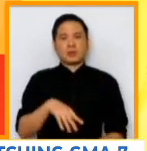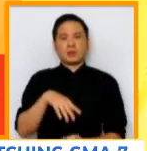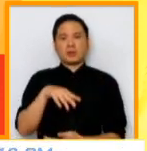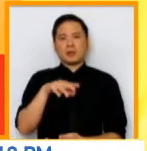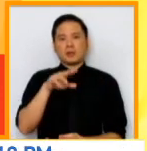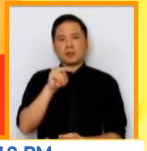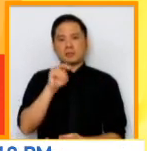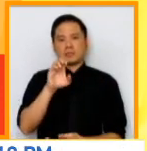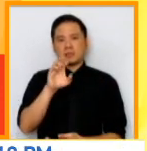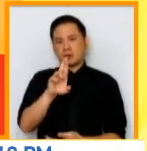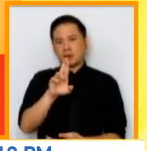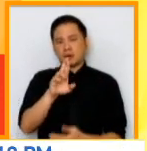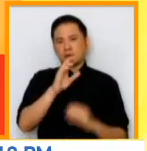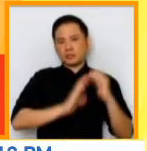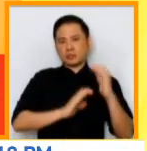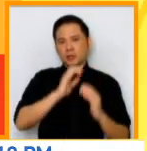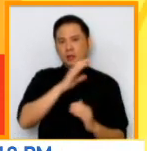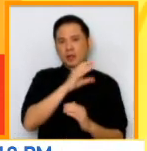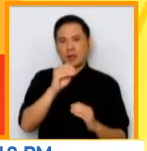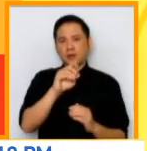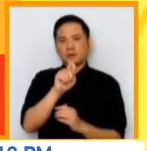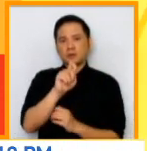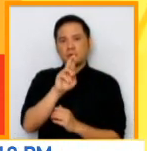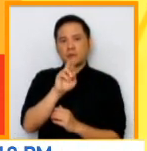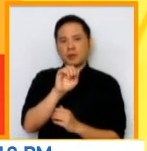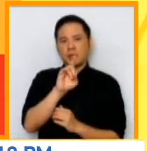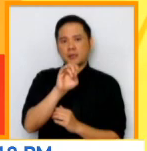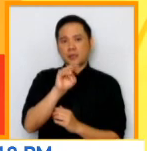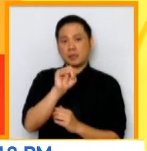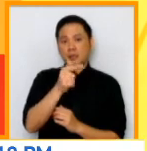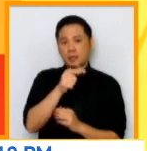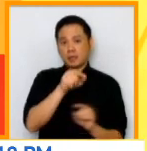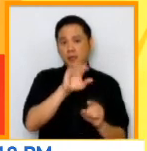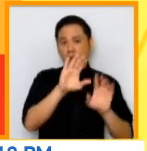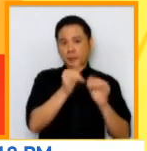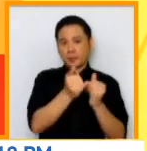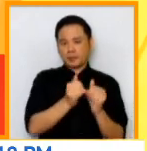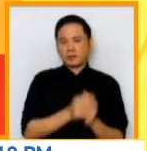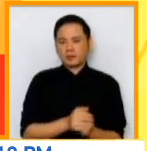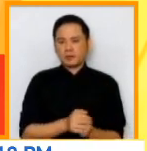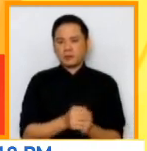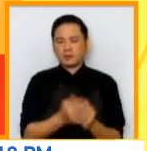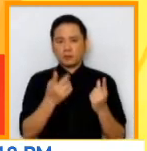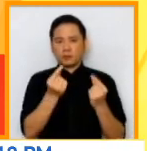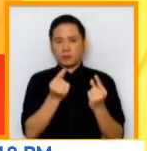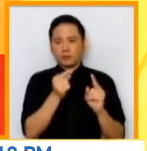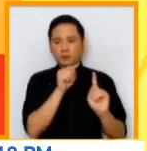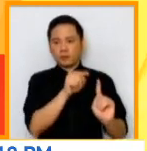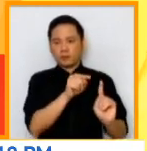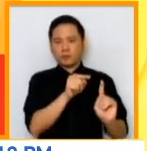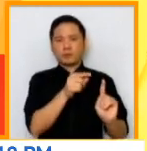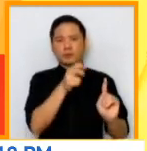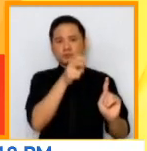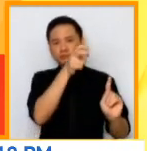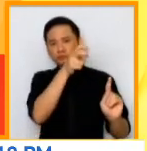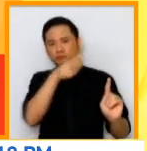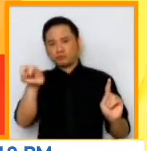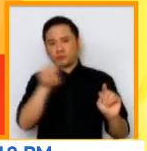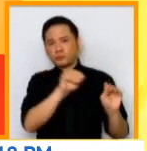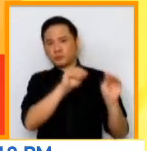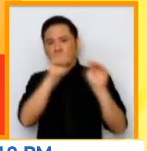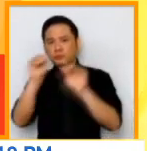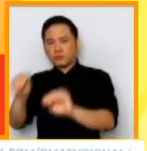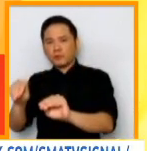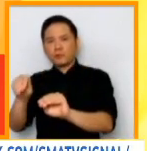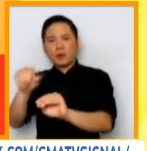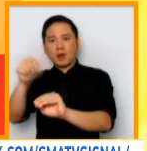Construction and Trading. Mm-mm. Sila ay lumipat sa isang lugar na parehong barangay, pero